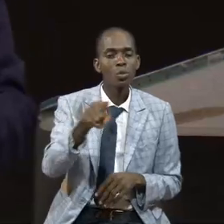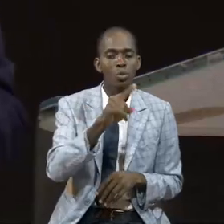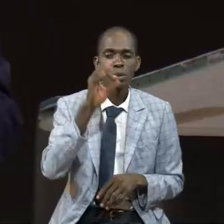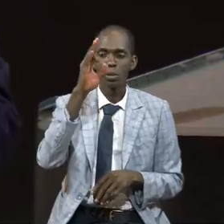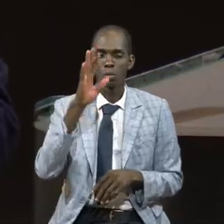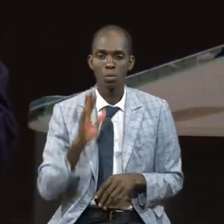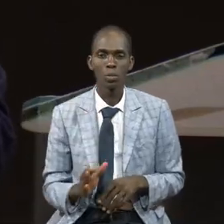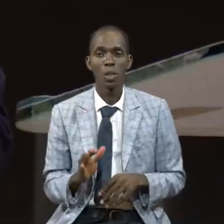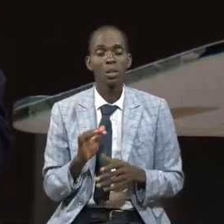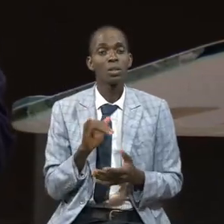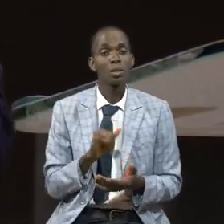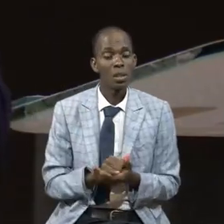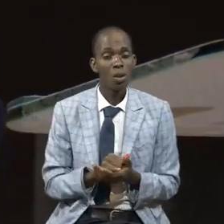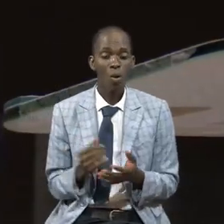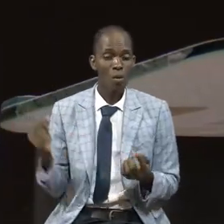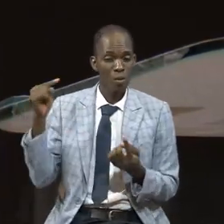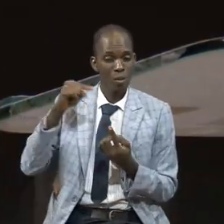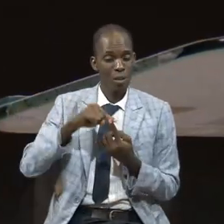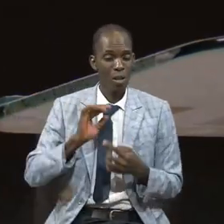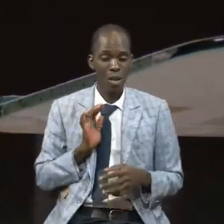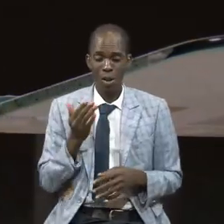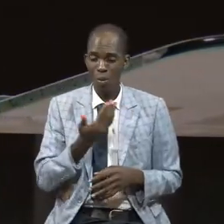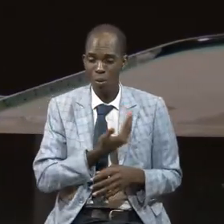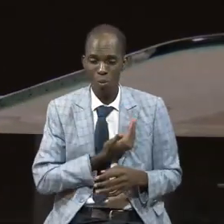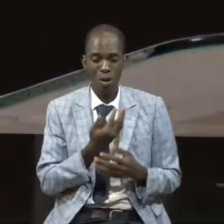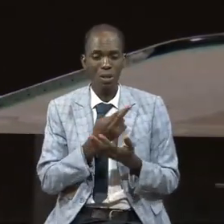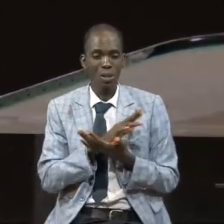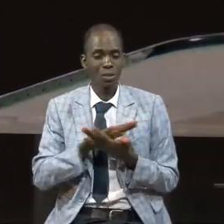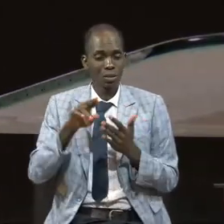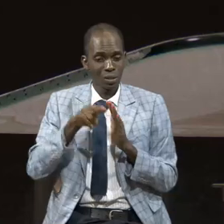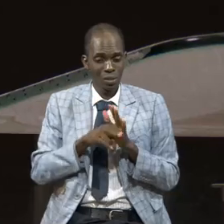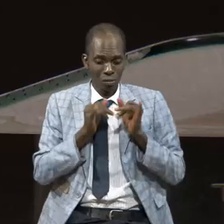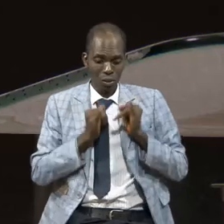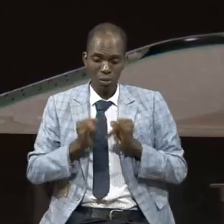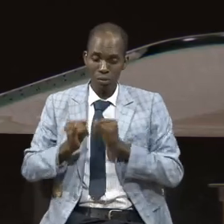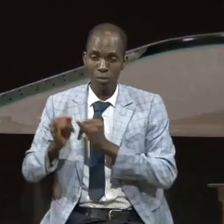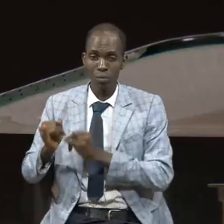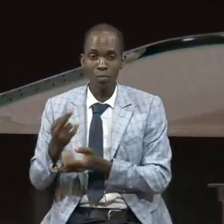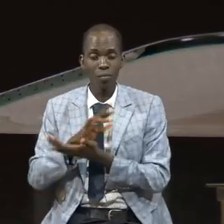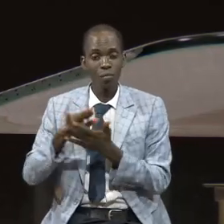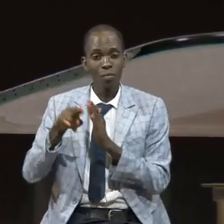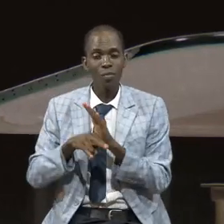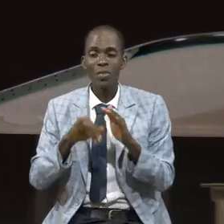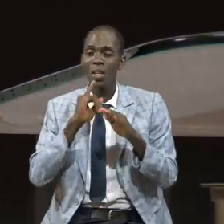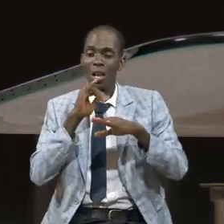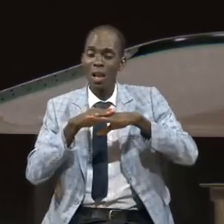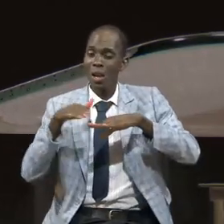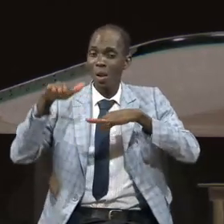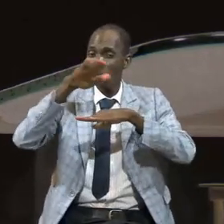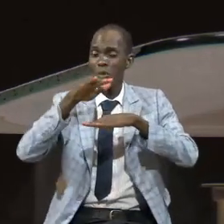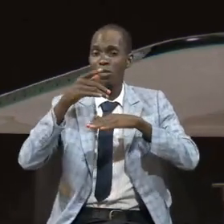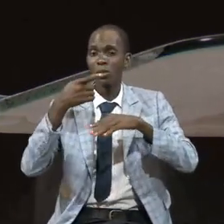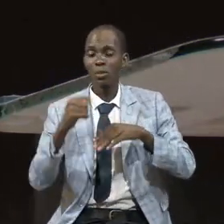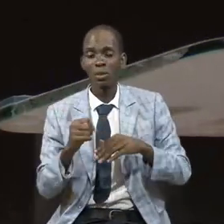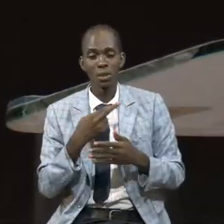l'auditoire, que si notre justice individuelle ne surpasse celle des scribes et des